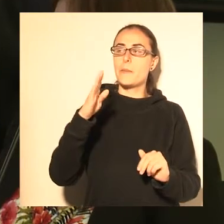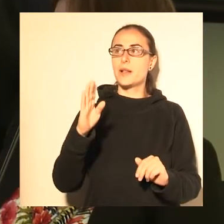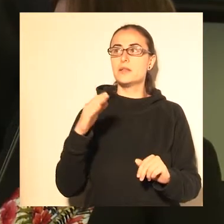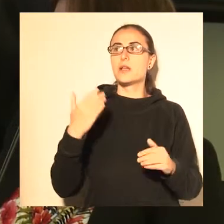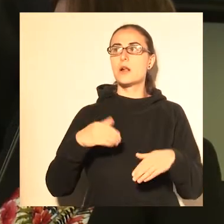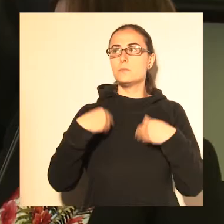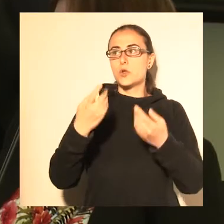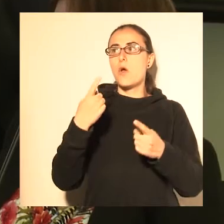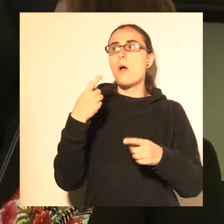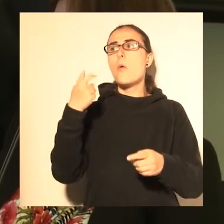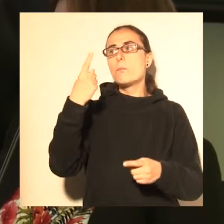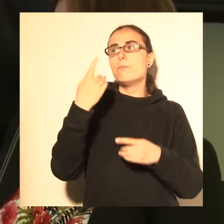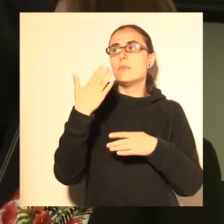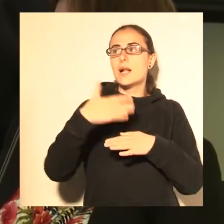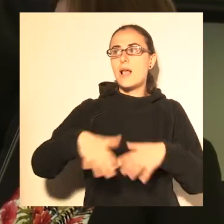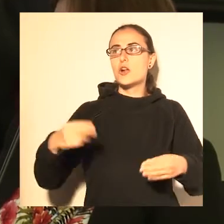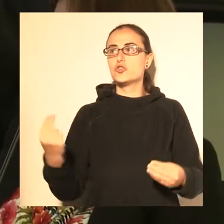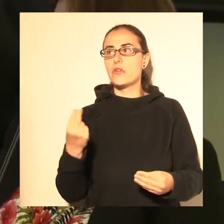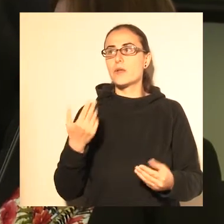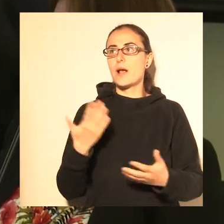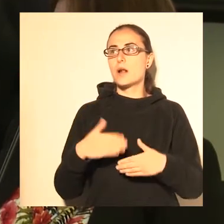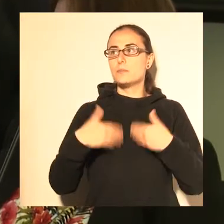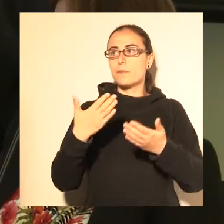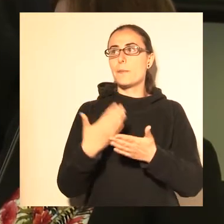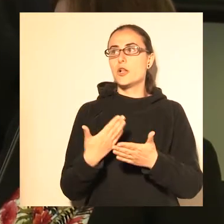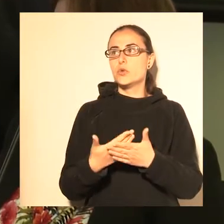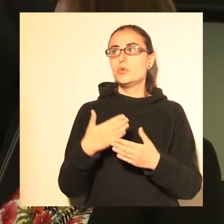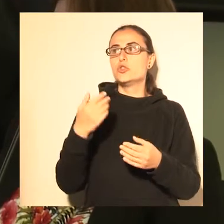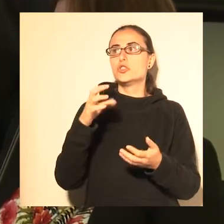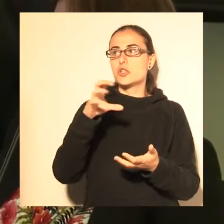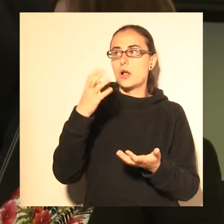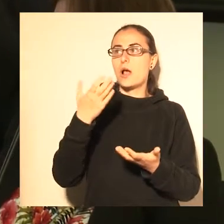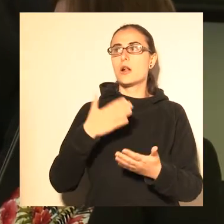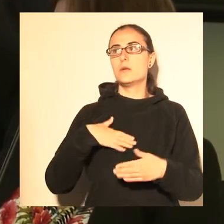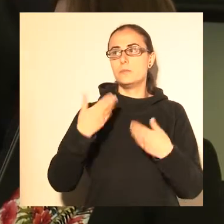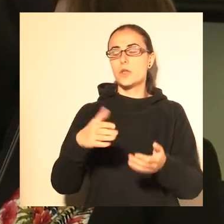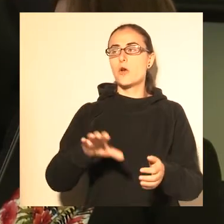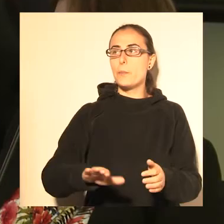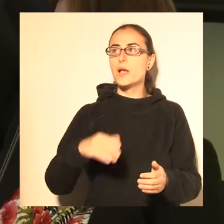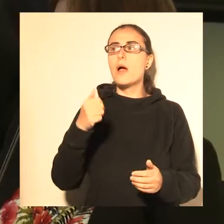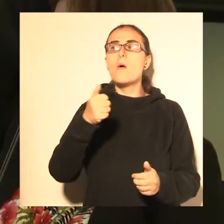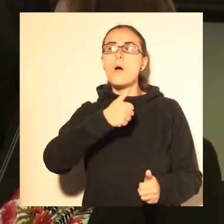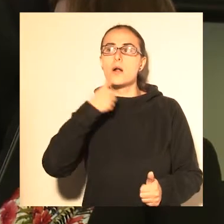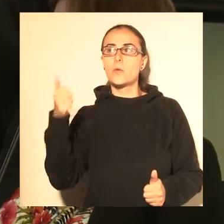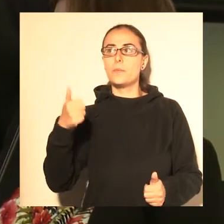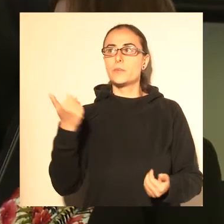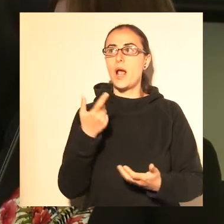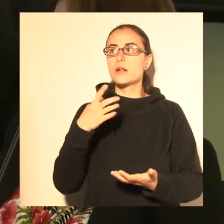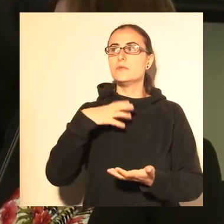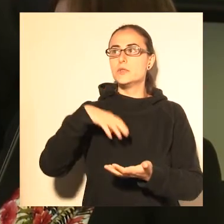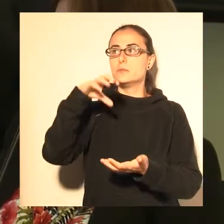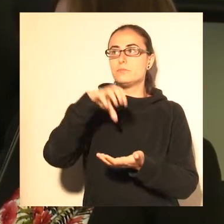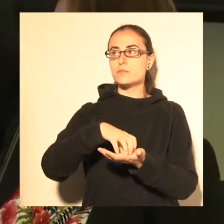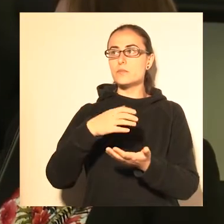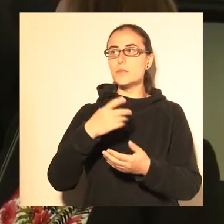asociația Maria Beatrice a asigurat în jur la 1 miliard și ceva bani pentru cei 25 de copii anual da au fost